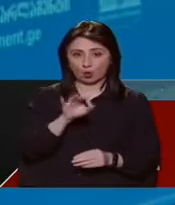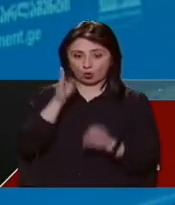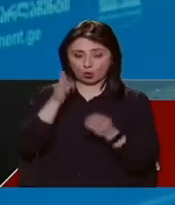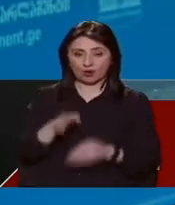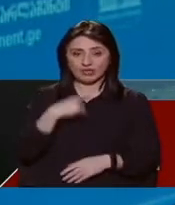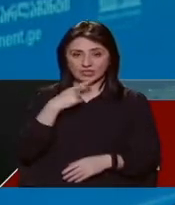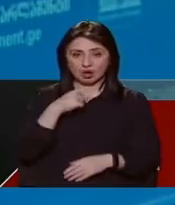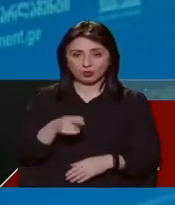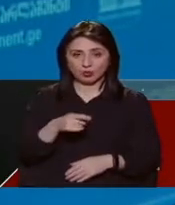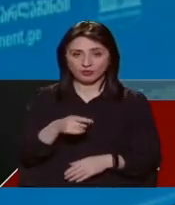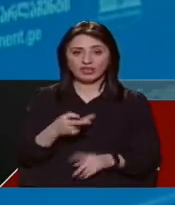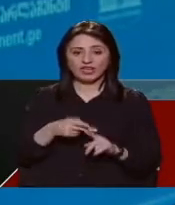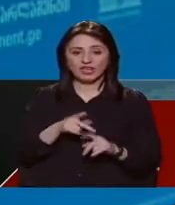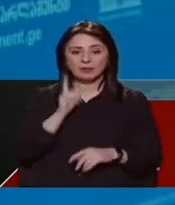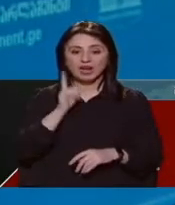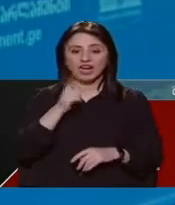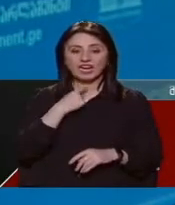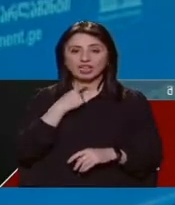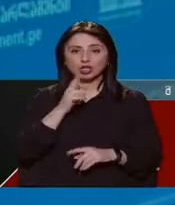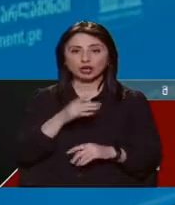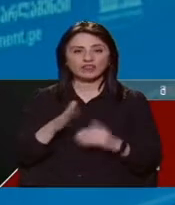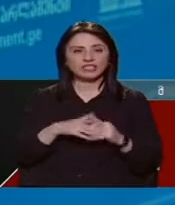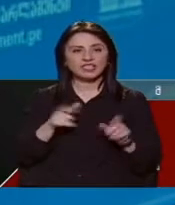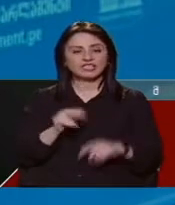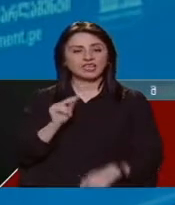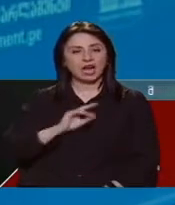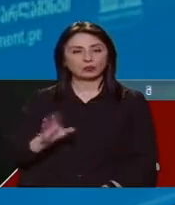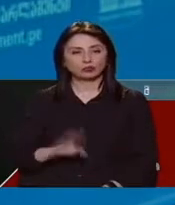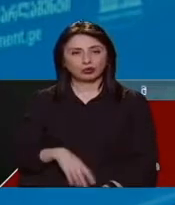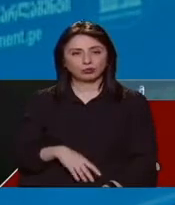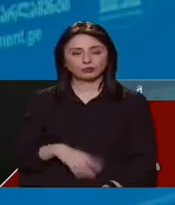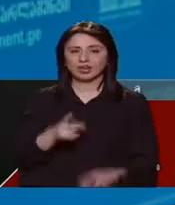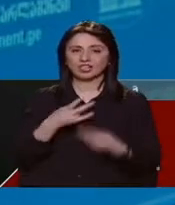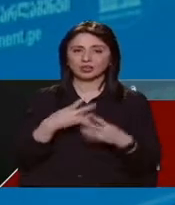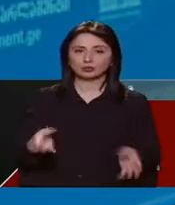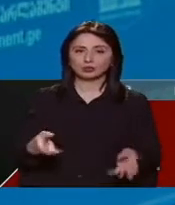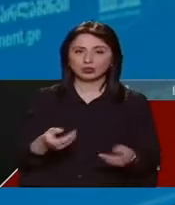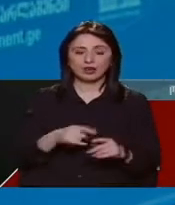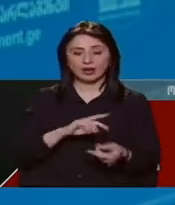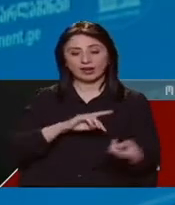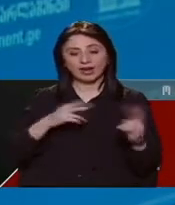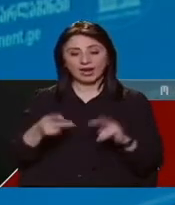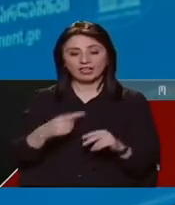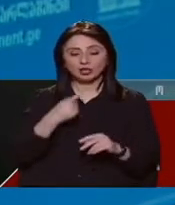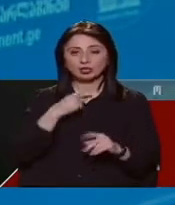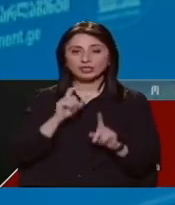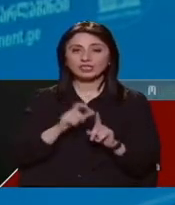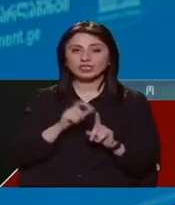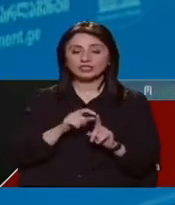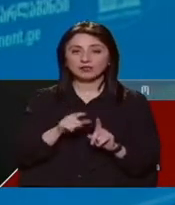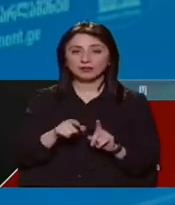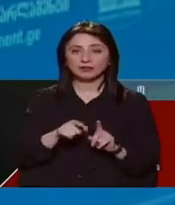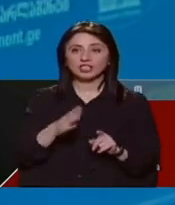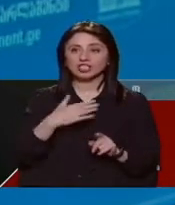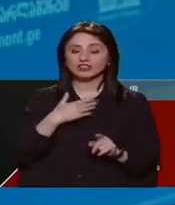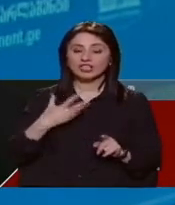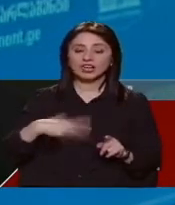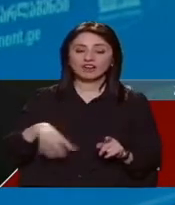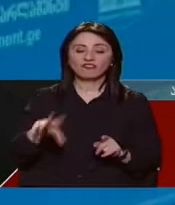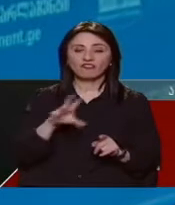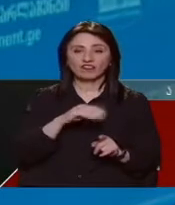საუბრობთ, იმ რიტორიკიდან, რომ სანქციები არ მუშაობს თუ ასე შემდეგ, გადაერთოს იმ რიტორიკაზე, რომ ჩვენ